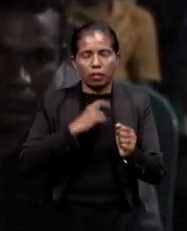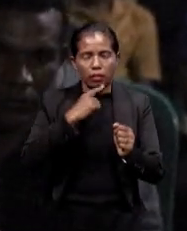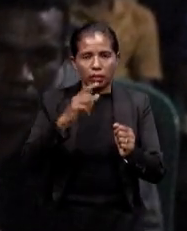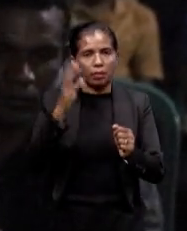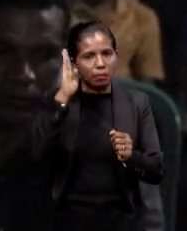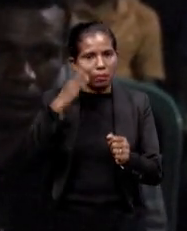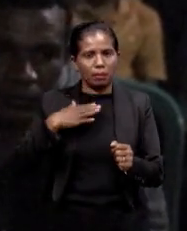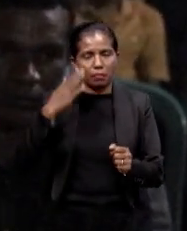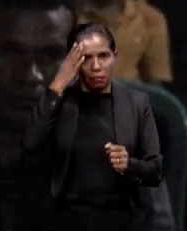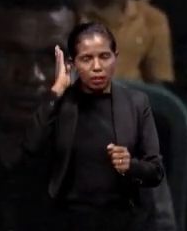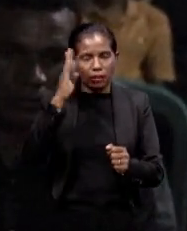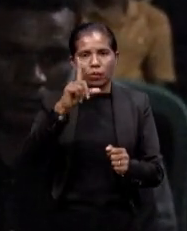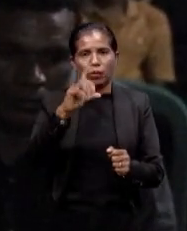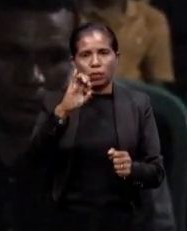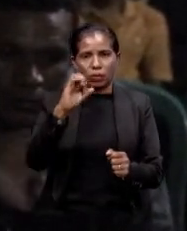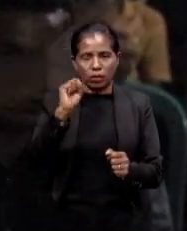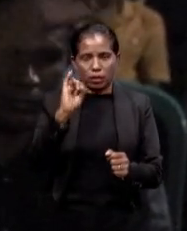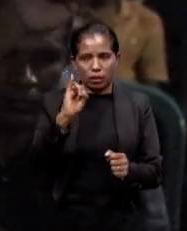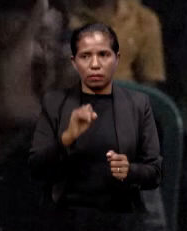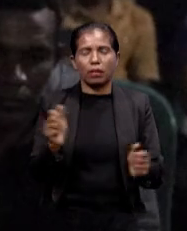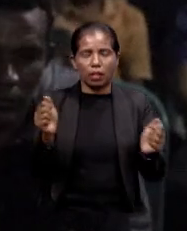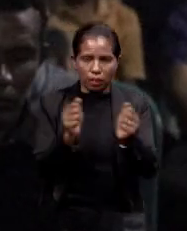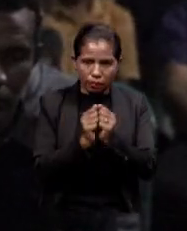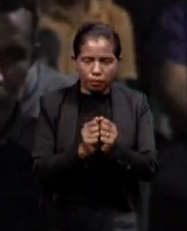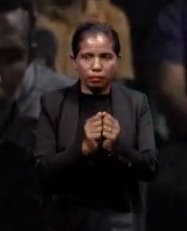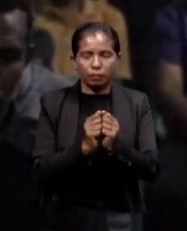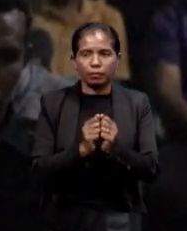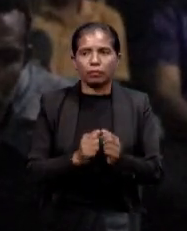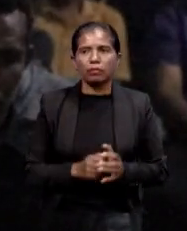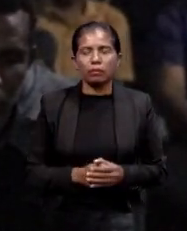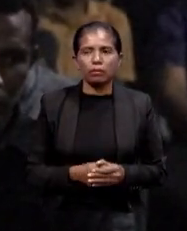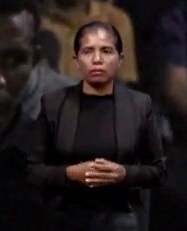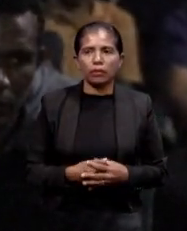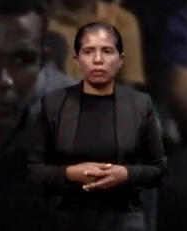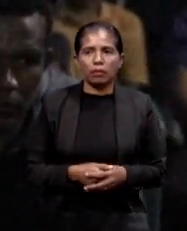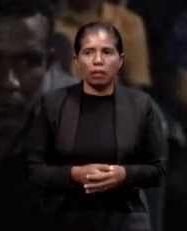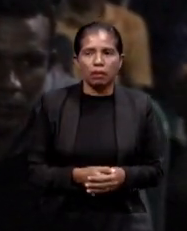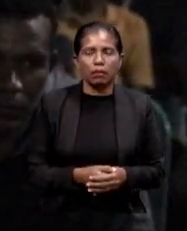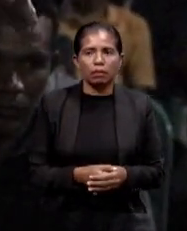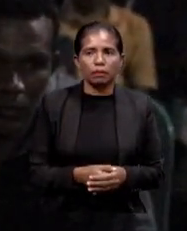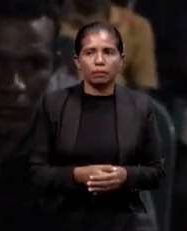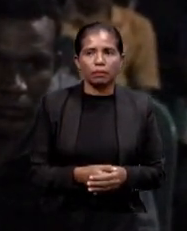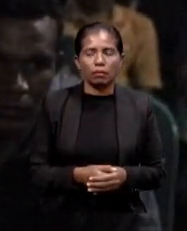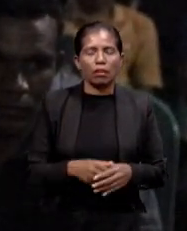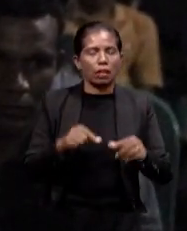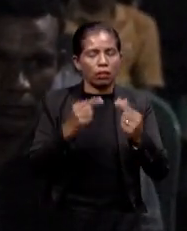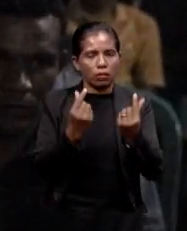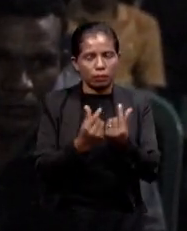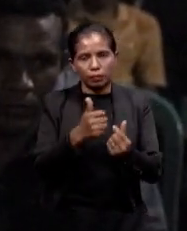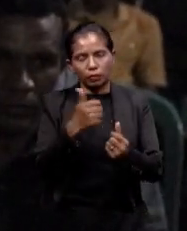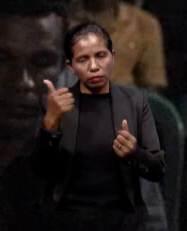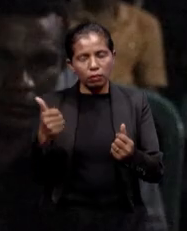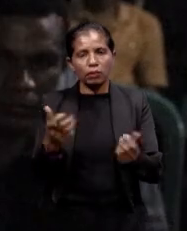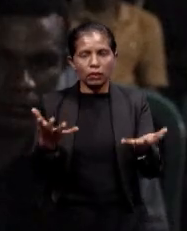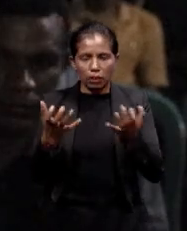bos ini pasti menjadi mai sesal. Hanya sama harus mai husi bagi ini. Gaduai, asyik sen. Siapa mungkin